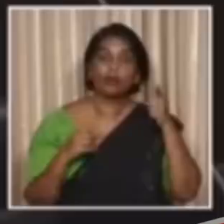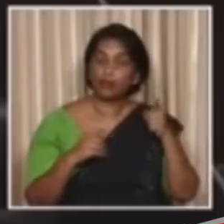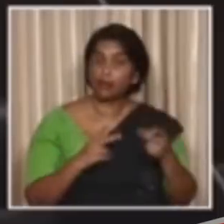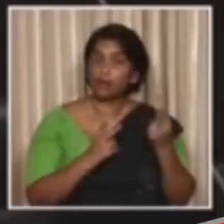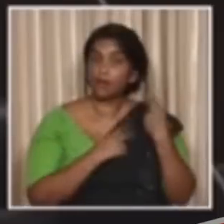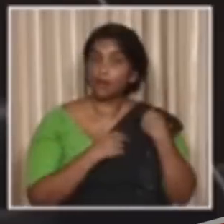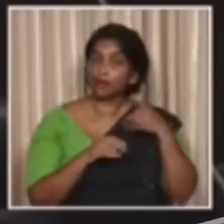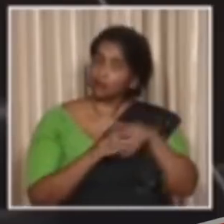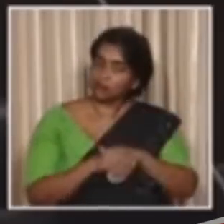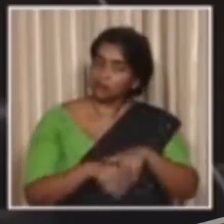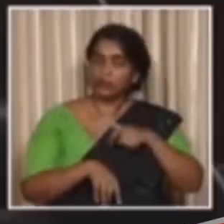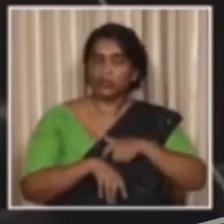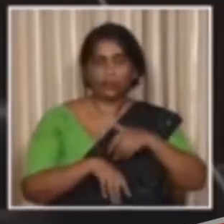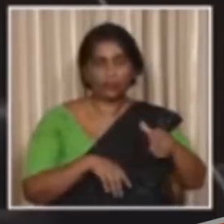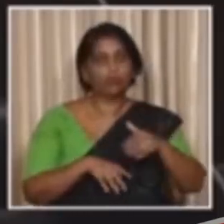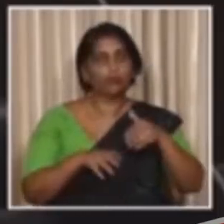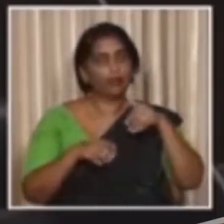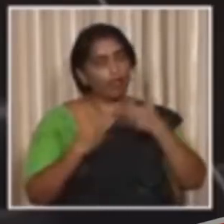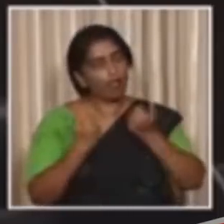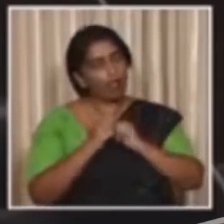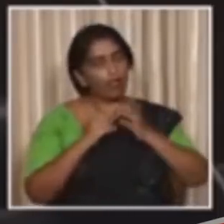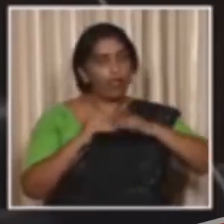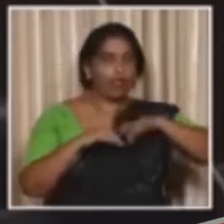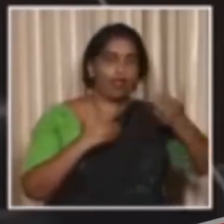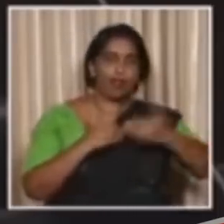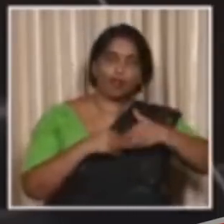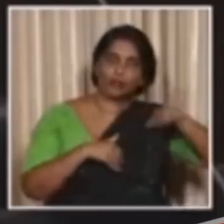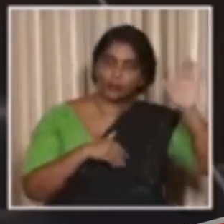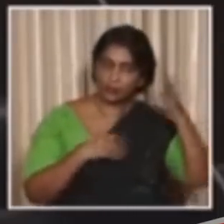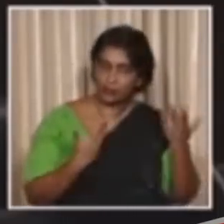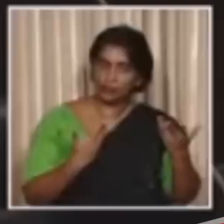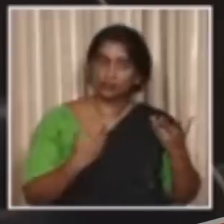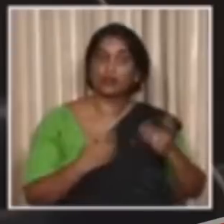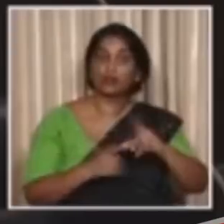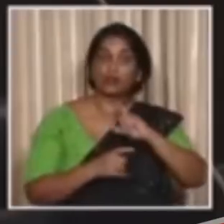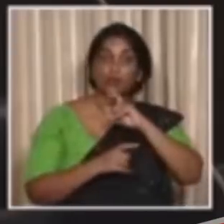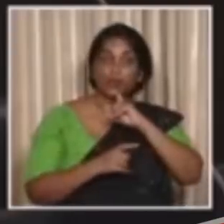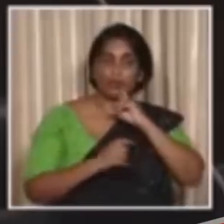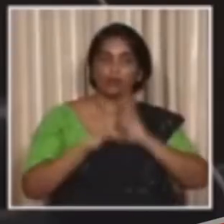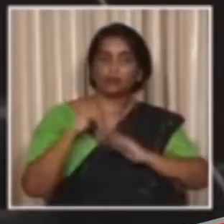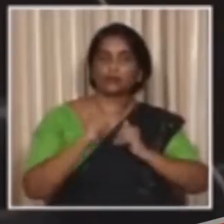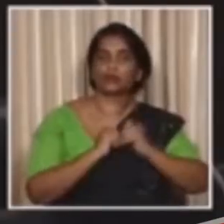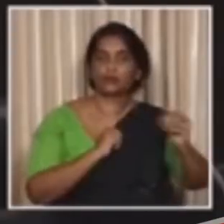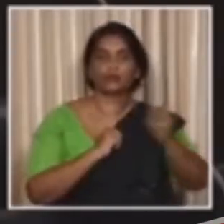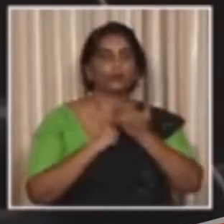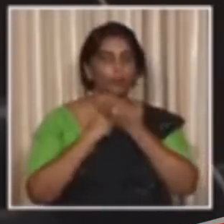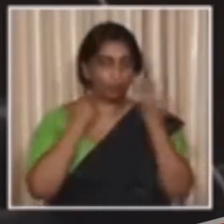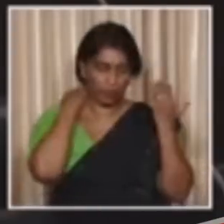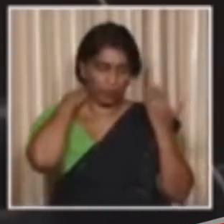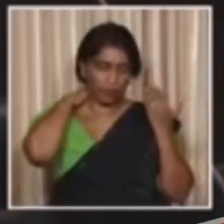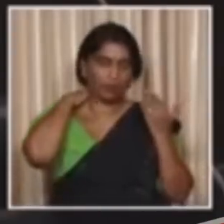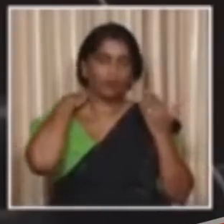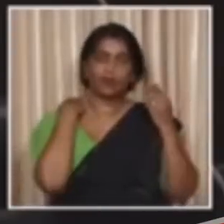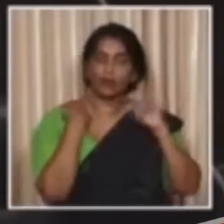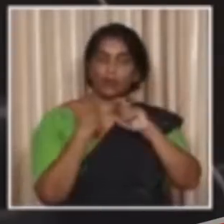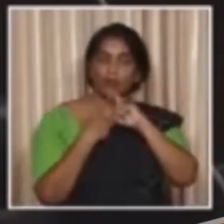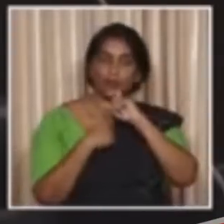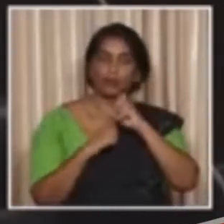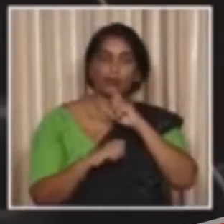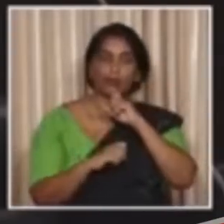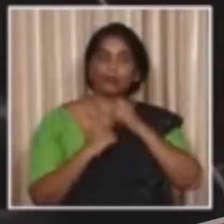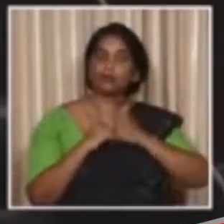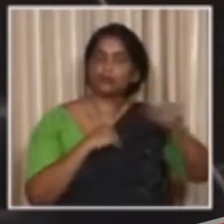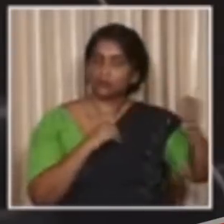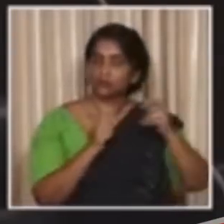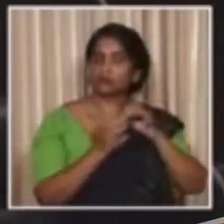ඉන්න වෙලාවේ හරි ඒ ධූරයෙන් ඉවත් වුණාට පස්සේ හරි අධිකරණ ක්‍රියාමාර්ග ගන්න පුළුවන්. අධිකරණ ක්‍රියාමාර්ග ගන්න